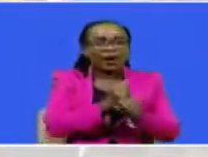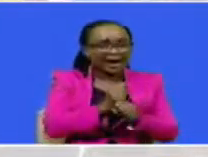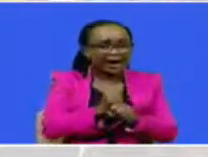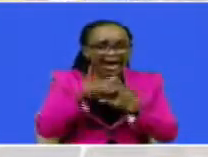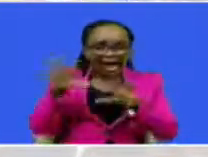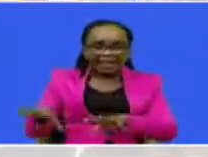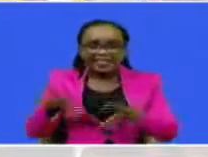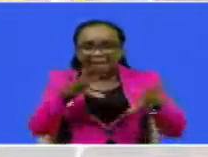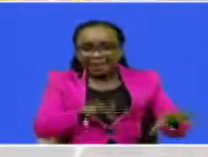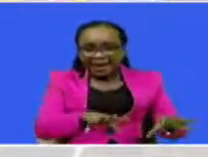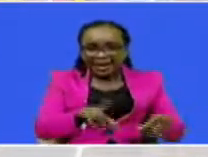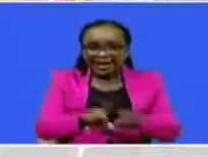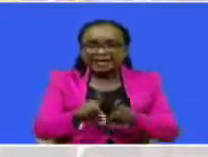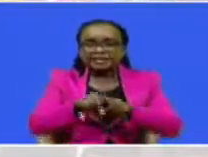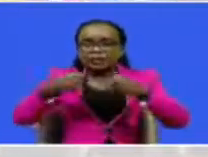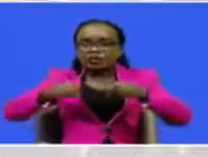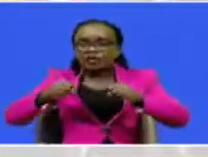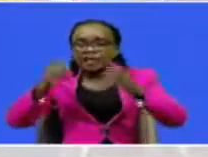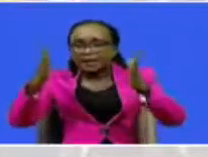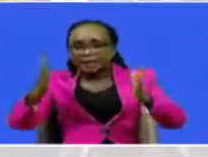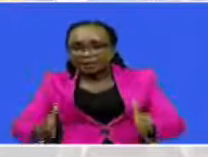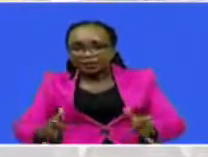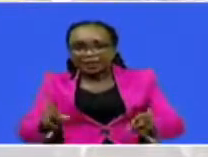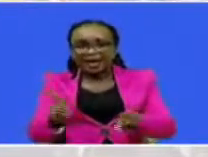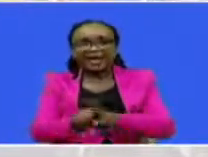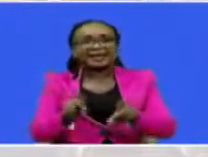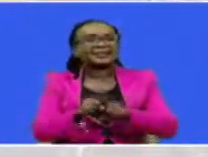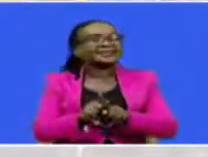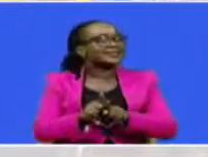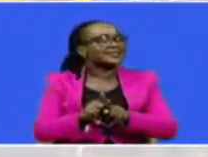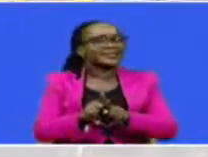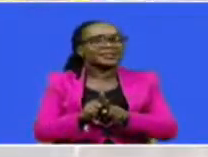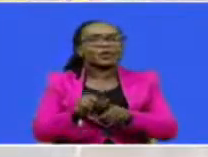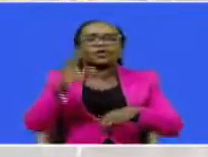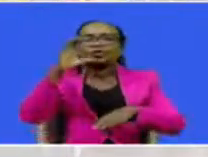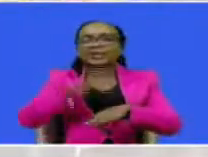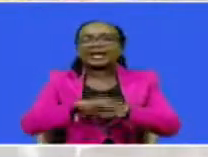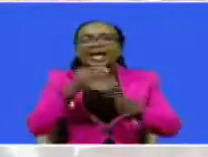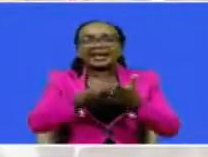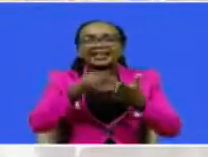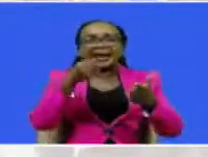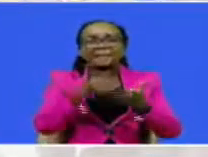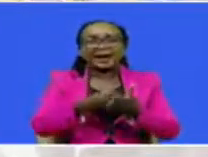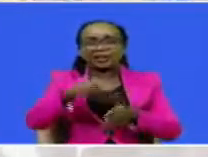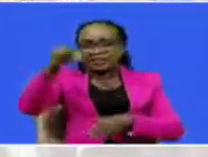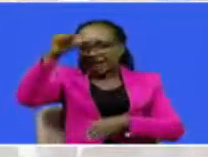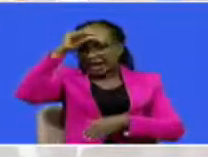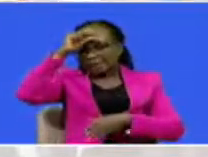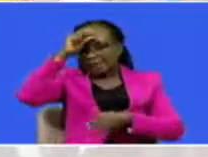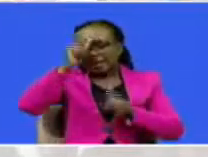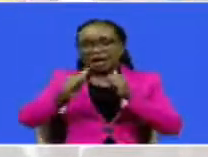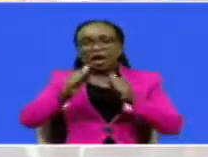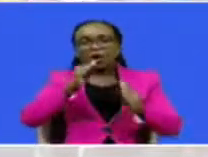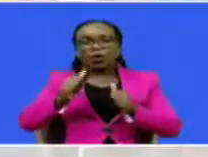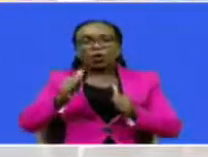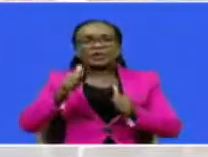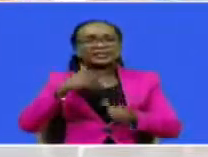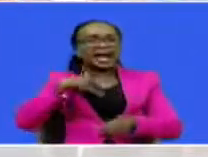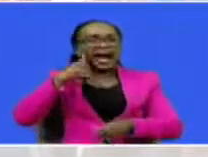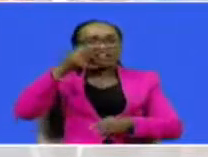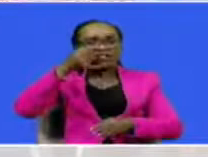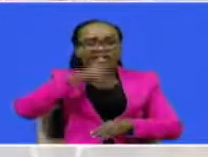sokoni, hawa jamaa wa boda boda, hata na nyinyi mpate pesa ya serikali ambayo haina